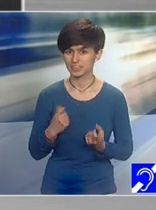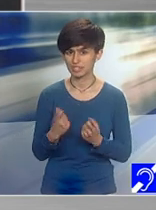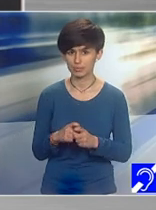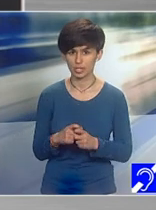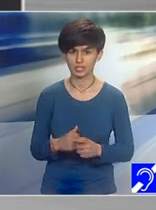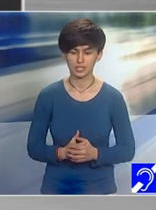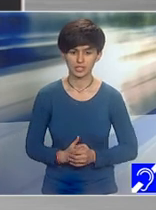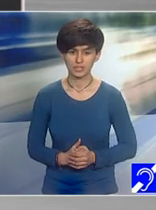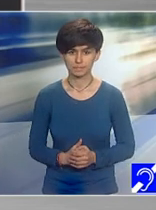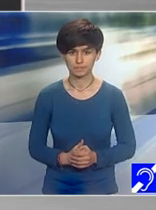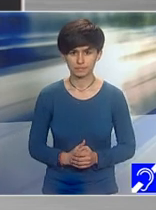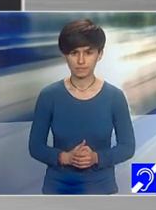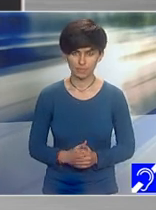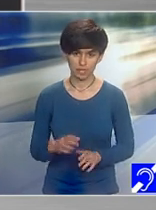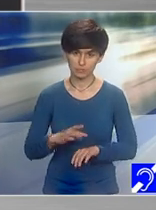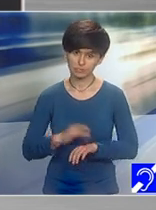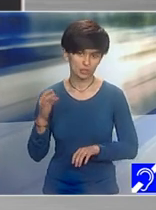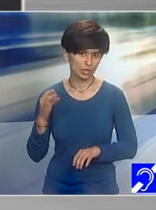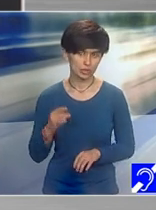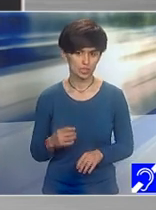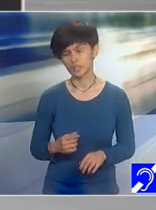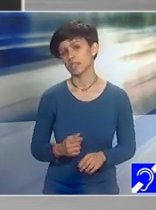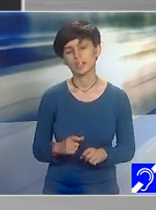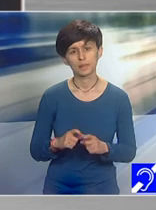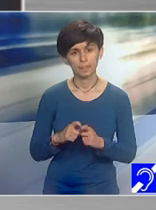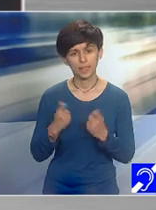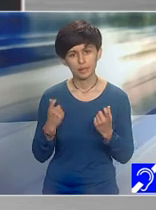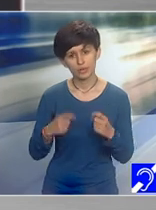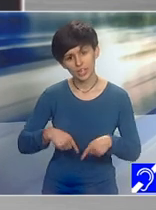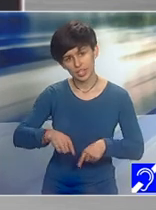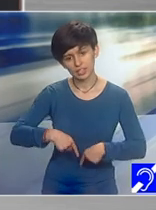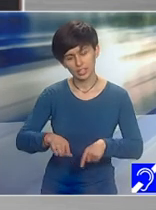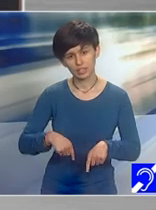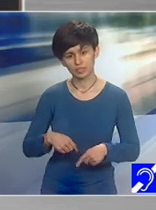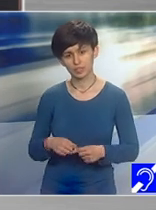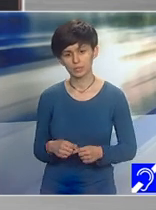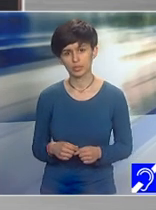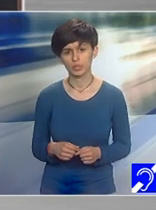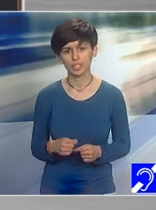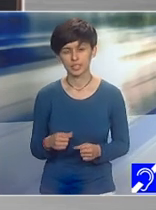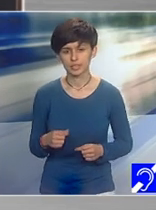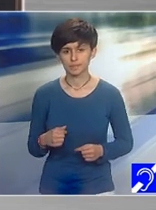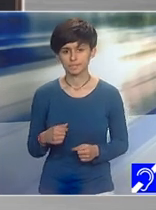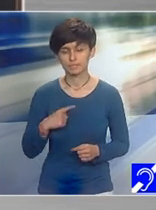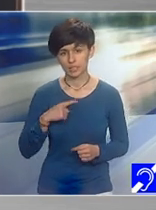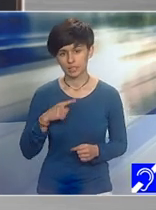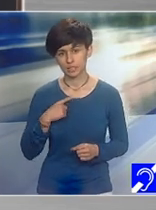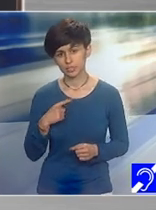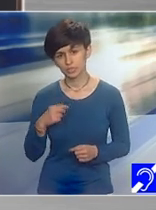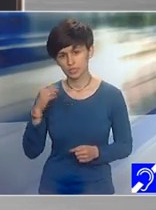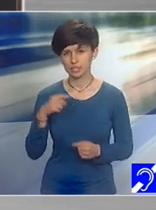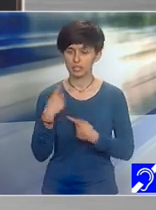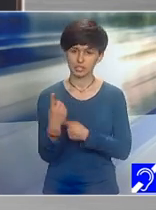o variantă la descongestionarea traficului, o parte măcar din el, există în